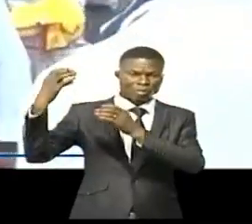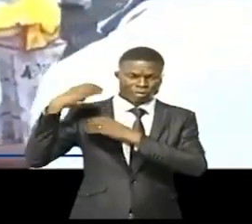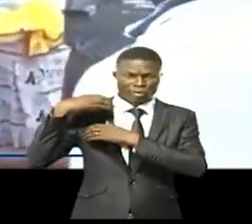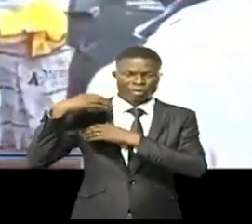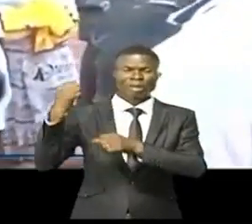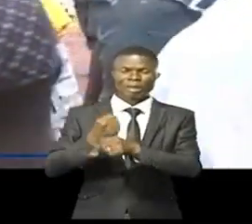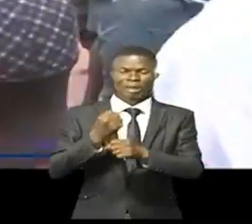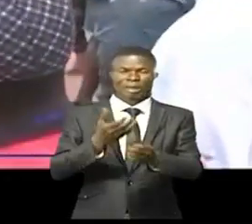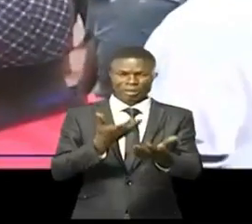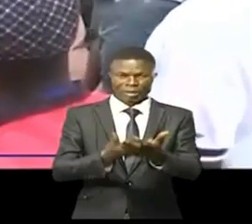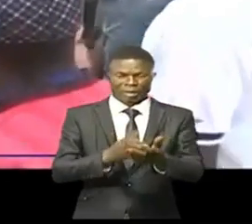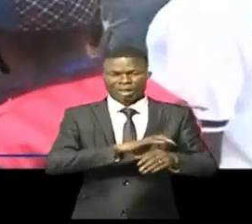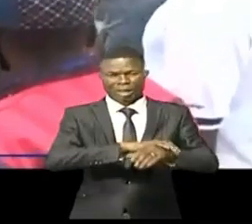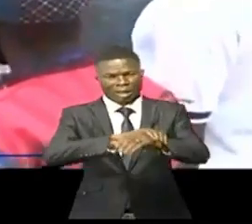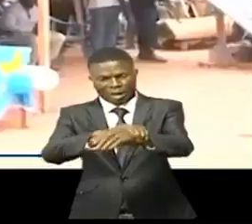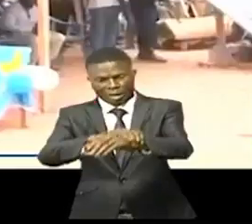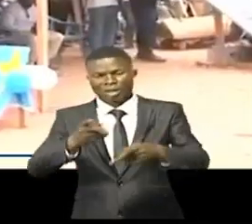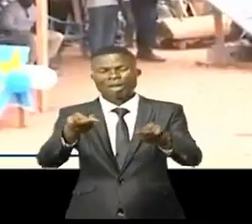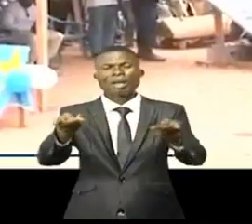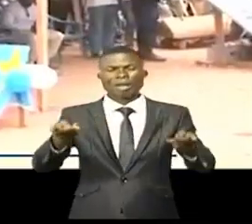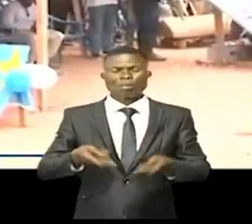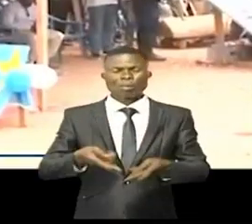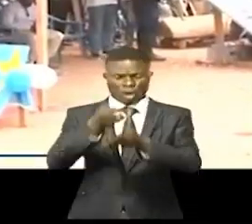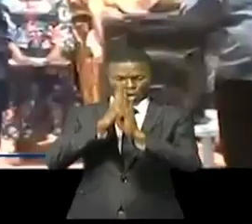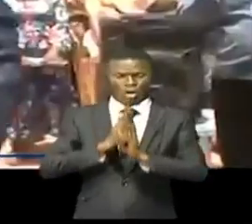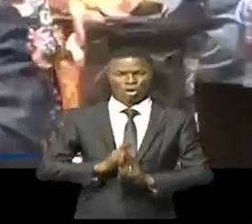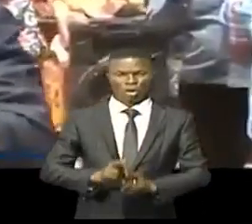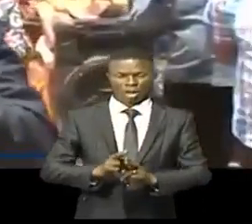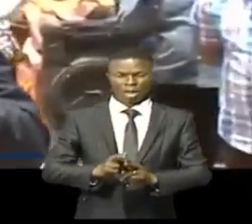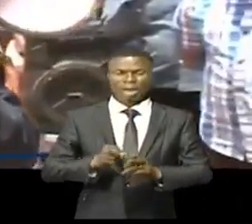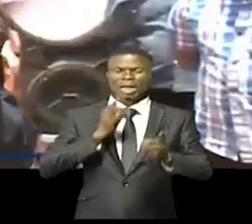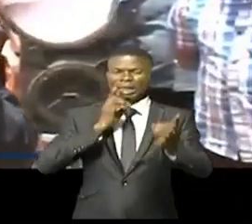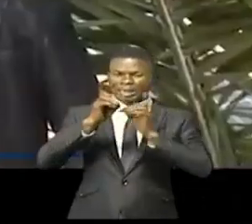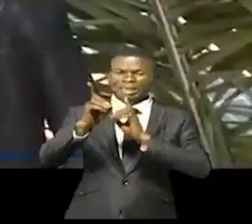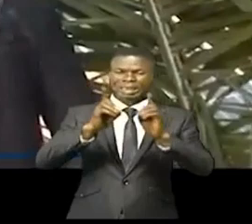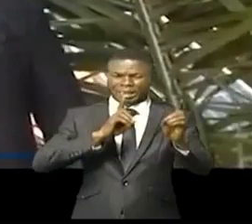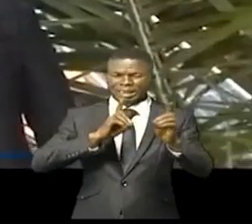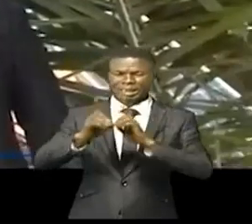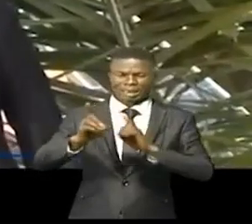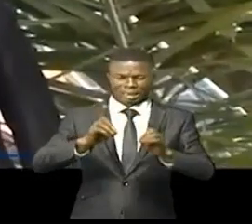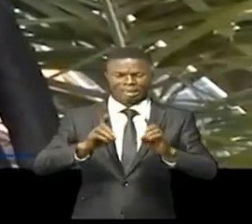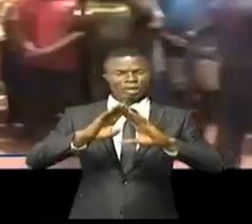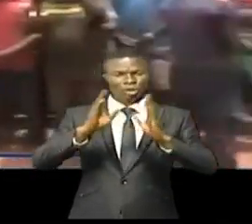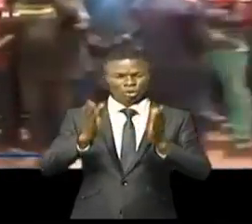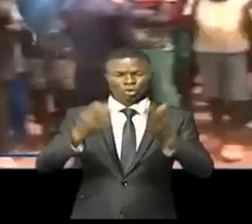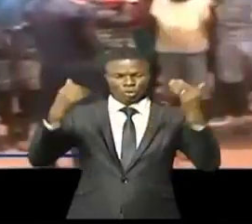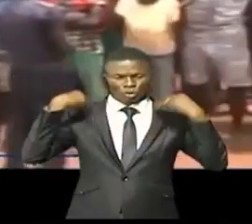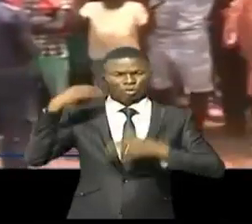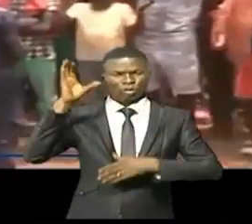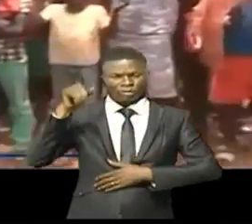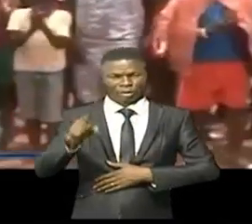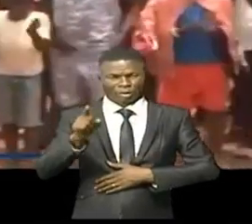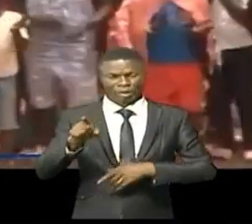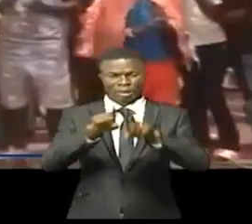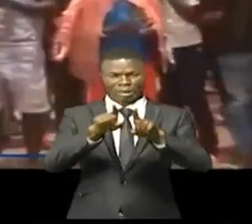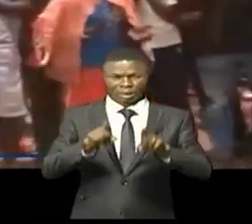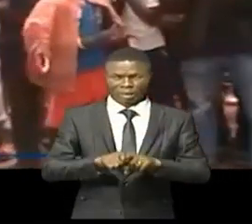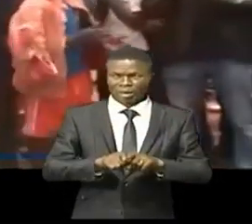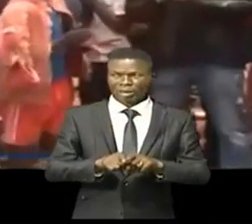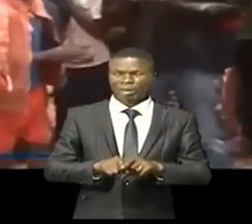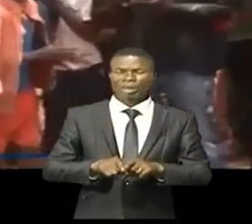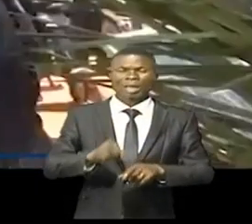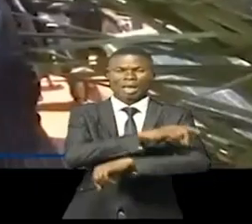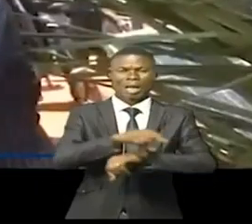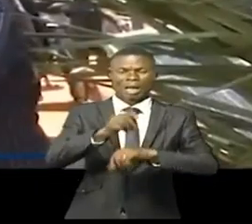service qui le conduit sur cette tribune d'honneur pour auditionner les allocutions de chefs de chefferie concernés, mais aussi celles de l'administrateur